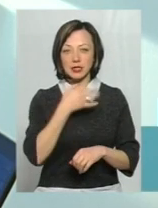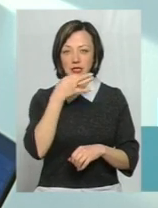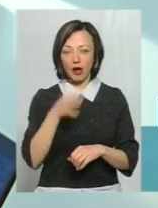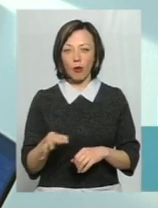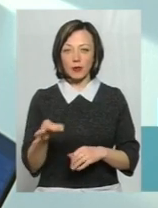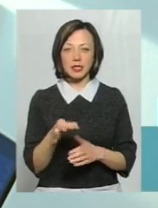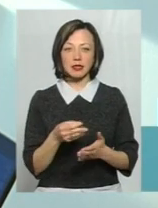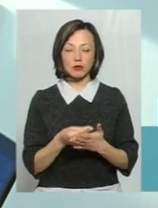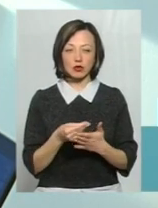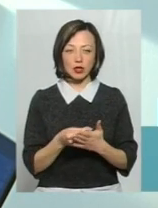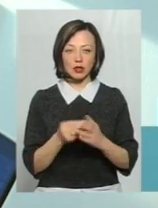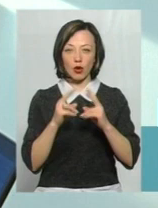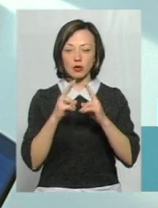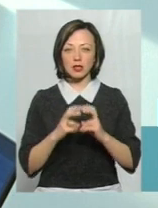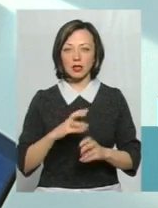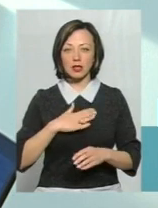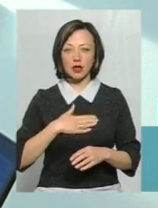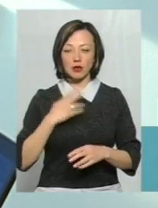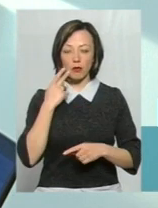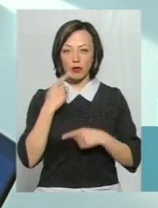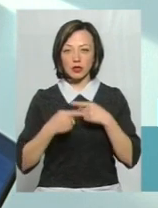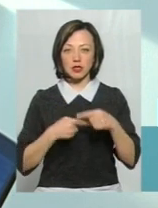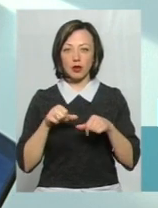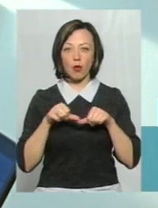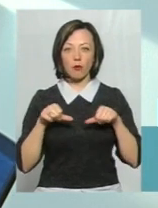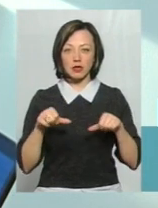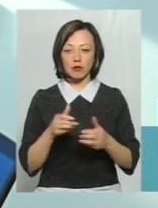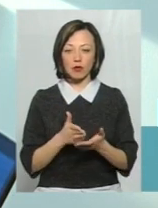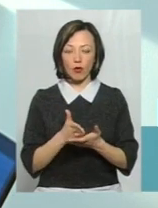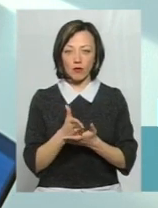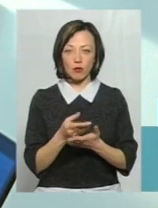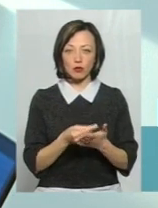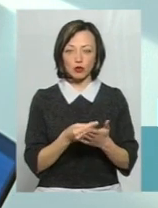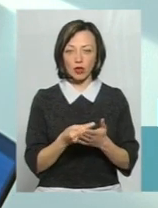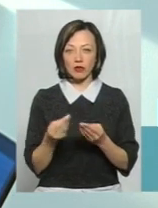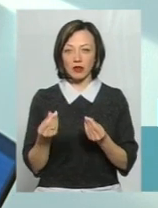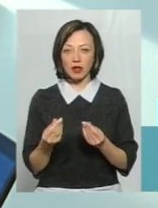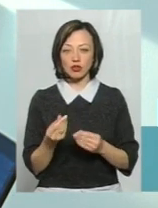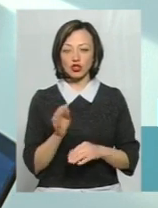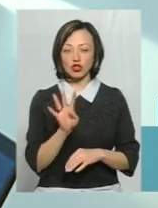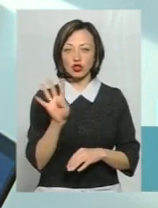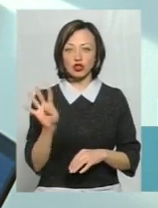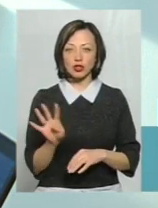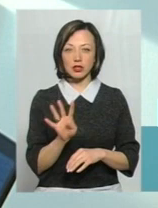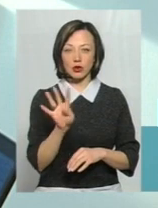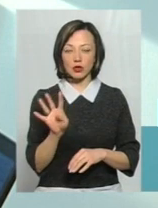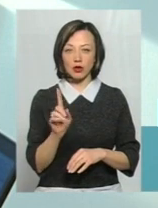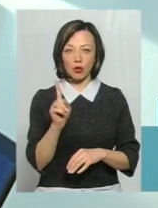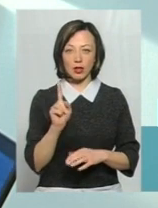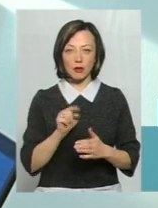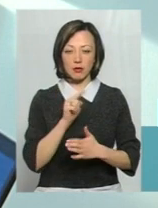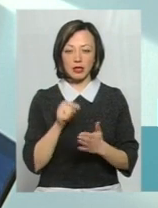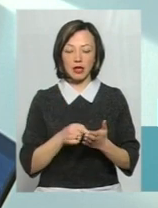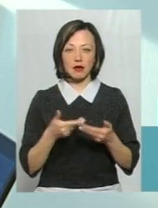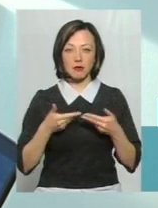обласний бюджет розглядала наша постійна комісія, як профільна комісія по бюджету і фінансах, 4 години одне питання. Тобто ми